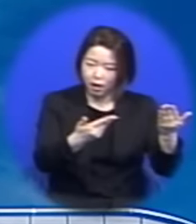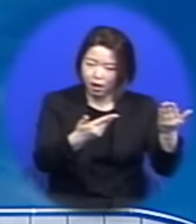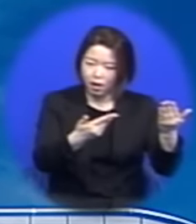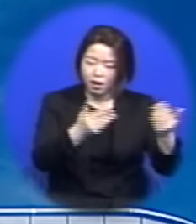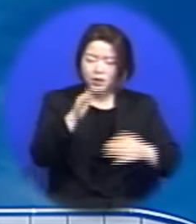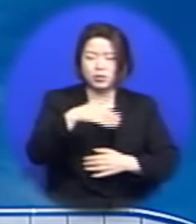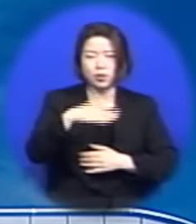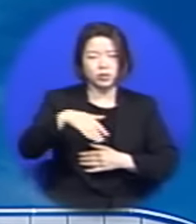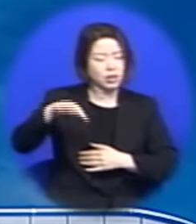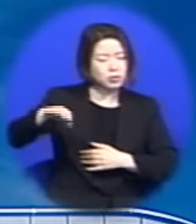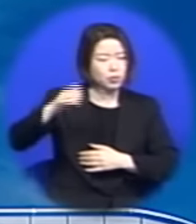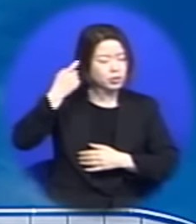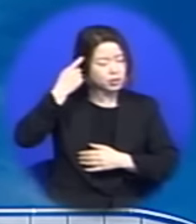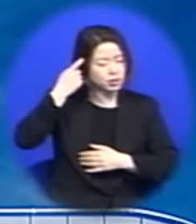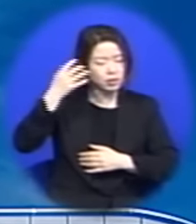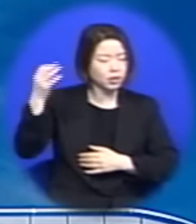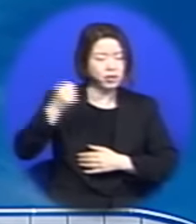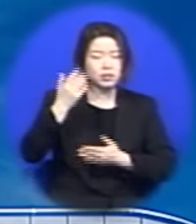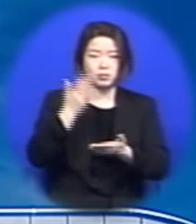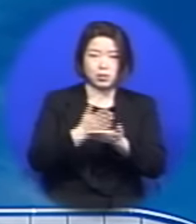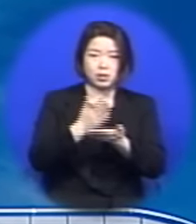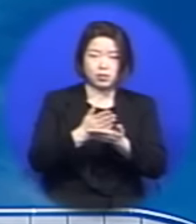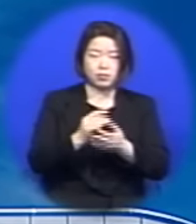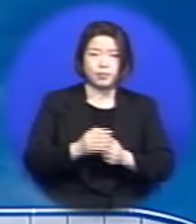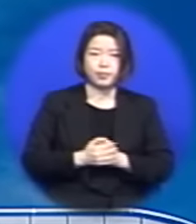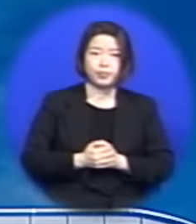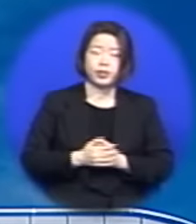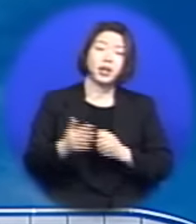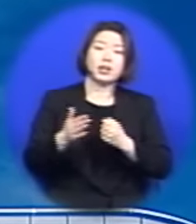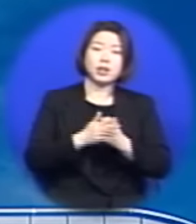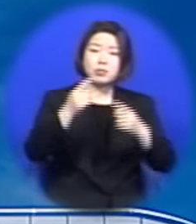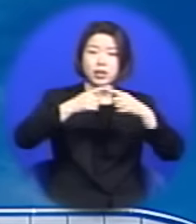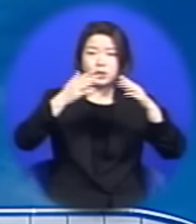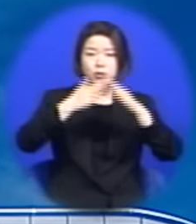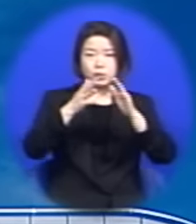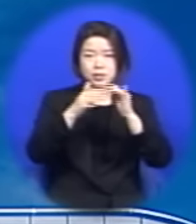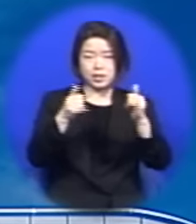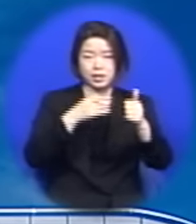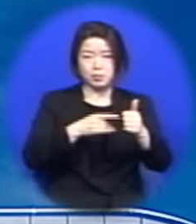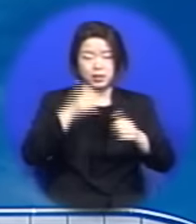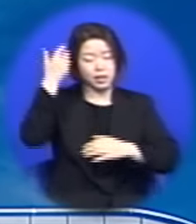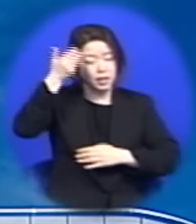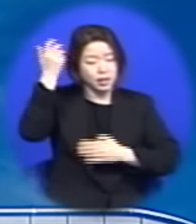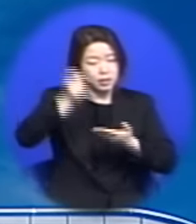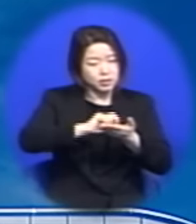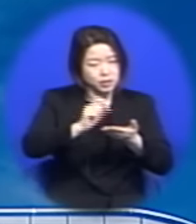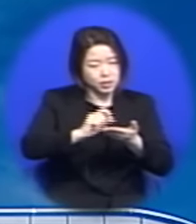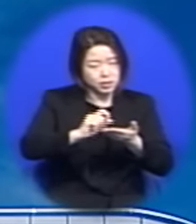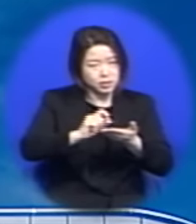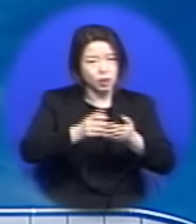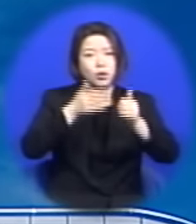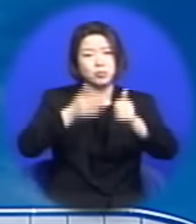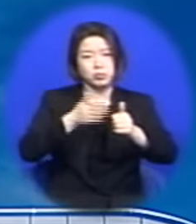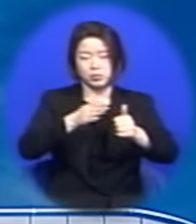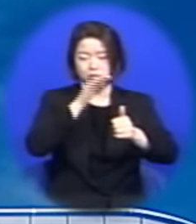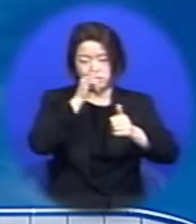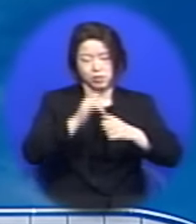돼요 그래서 교우들에게 영생 의기를 쓰시라고 그렇게 권해드리는